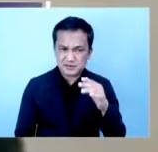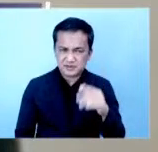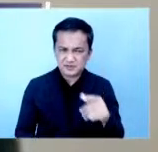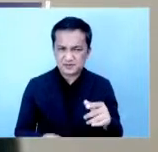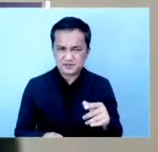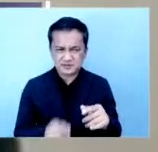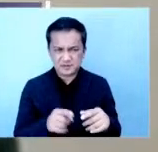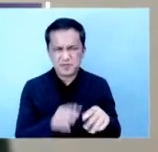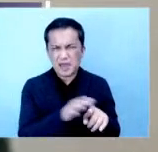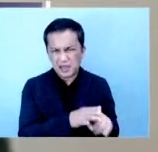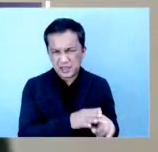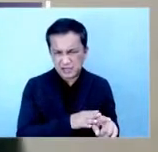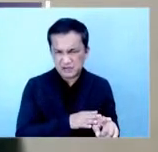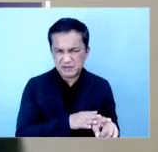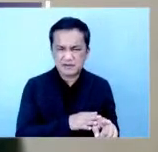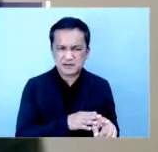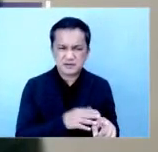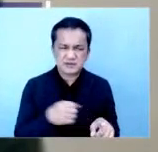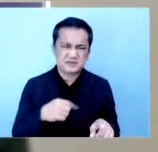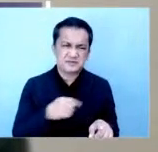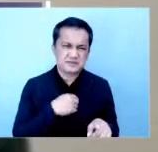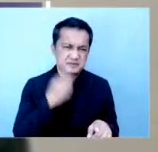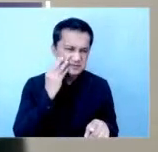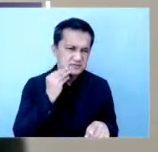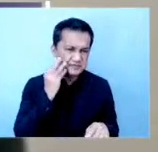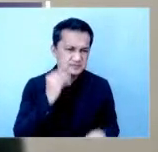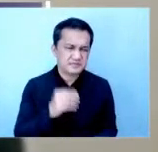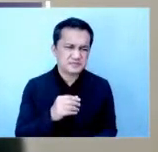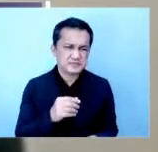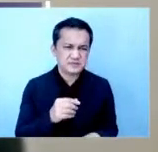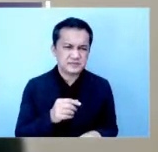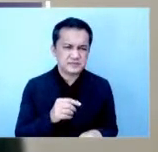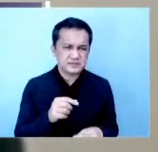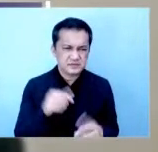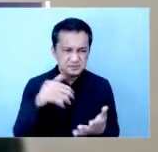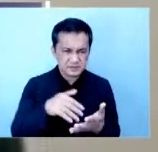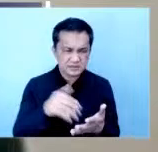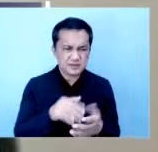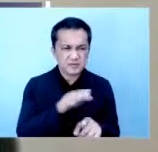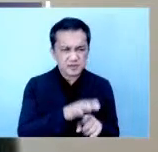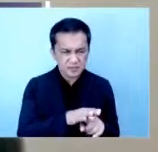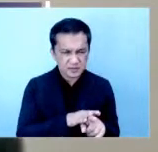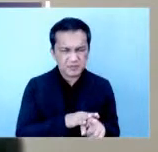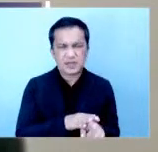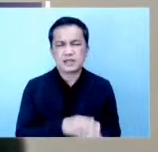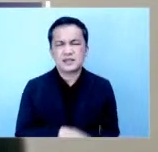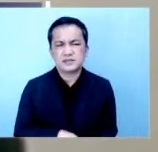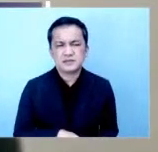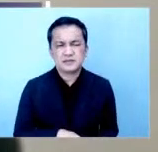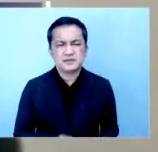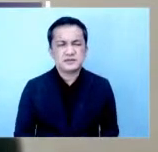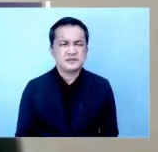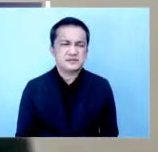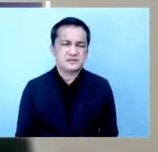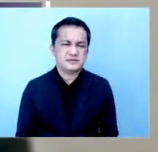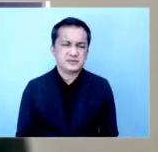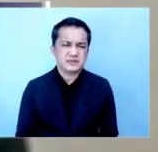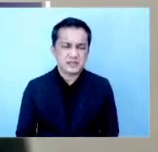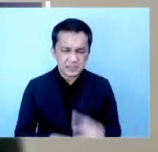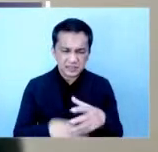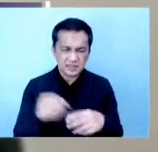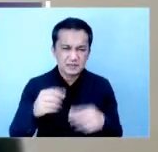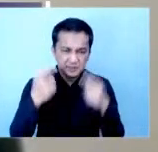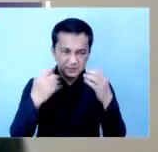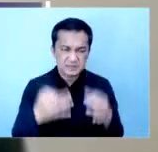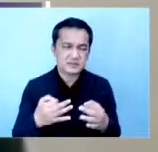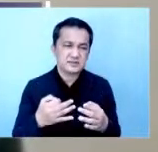mabagal ano, based on our experience and based on studies, mabagal talaga maglabas ng mga